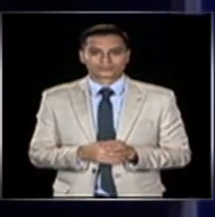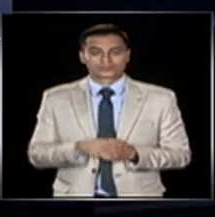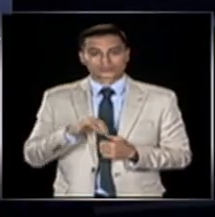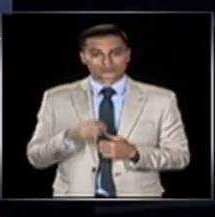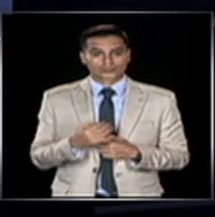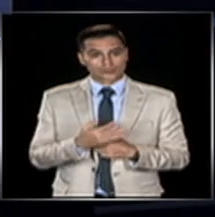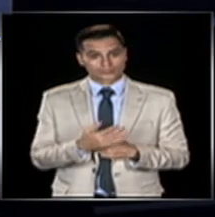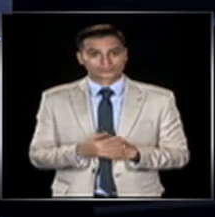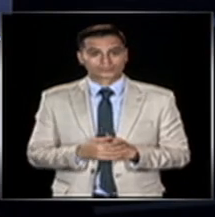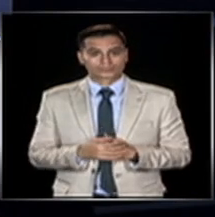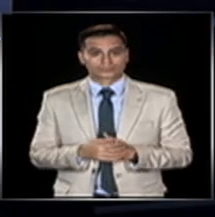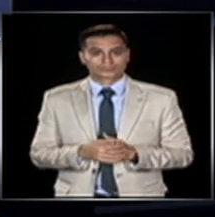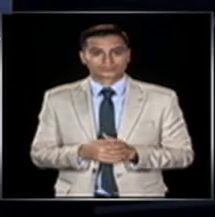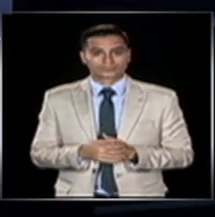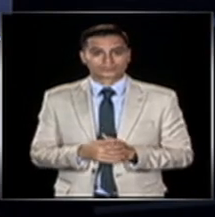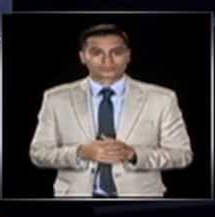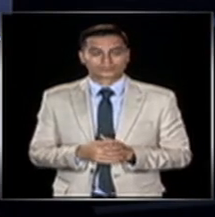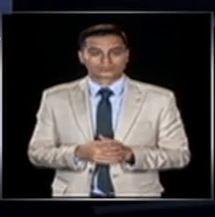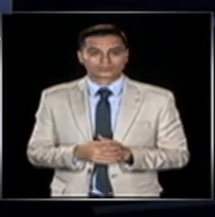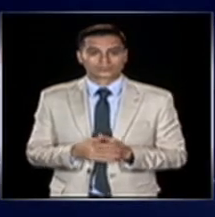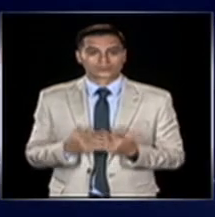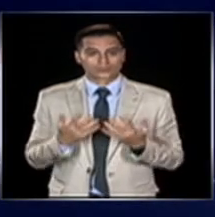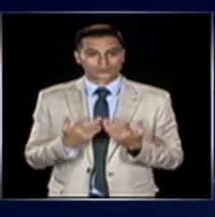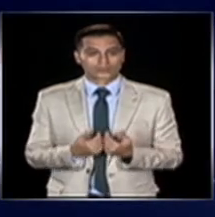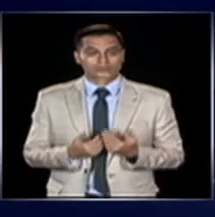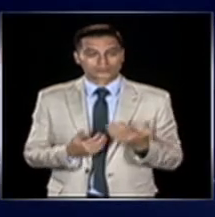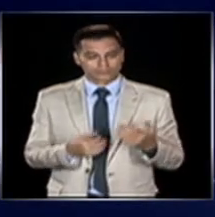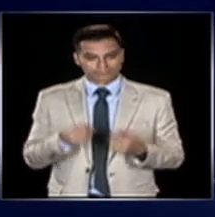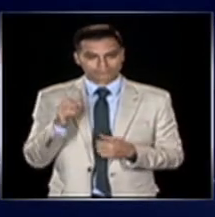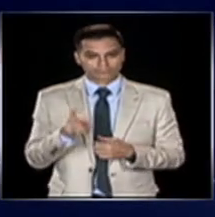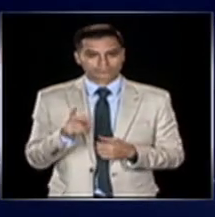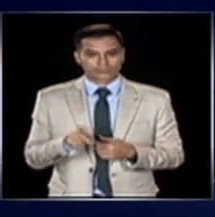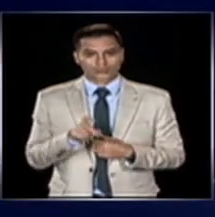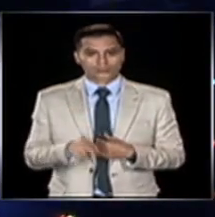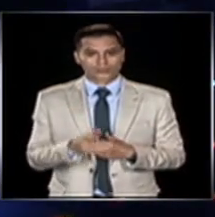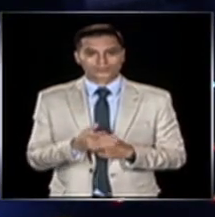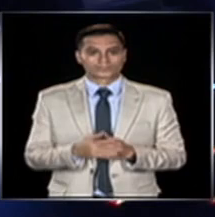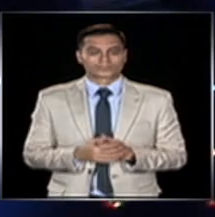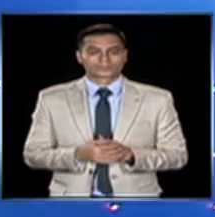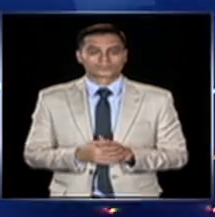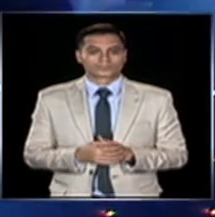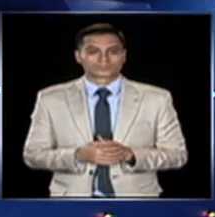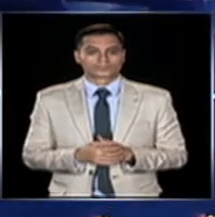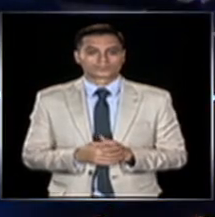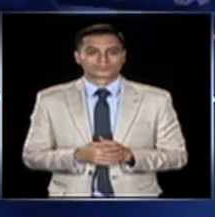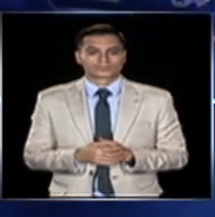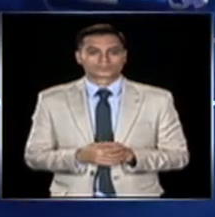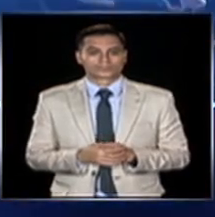جوكر، قدرات ذهنية. قدرات ذهنية، قدرات ذهنية. والسؤال هو